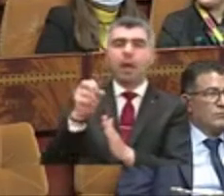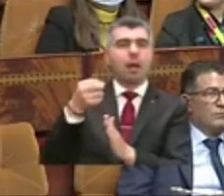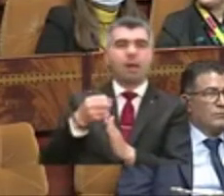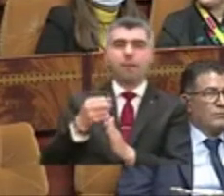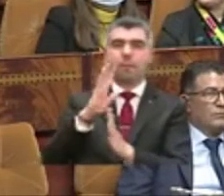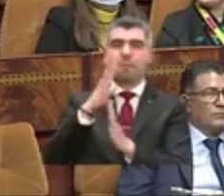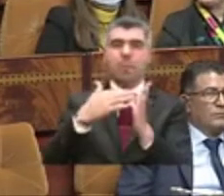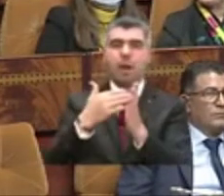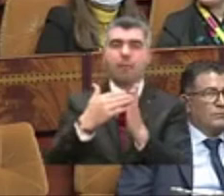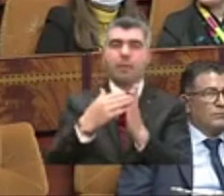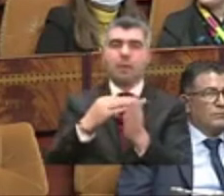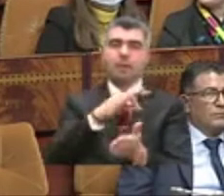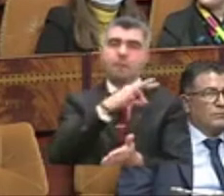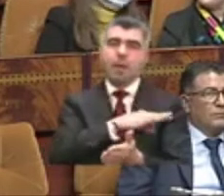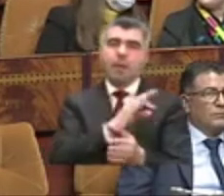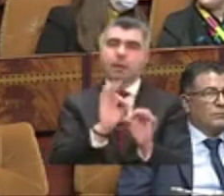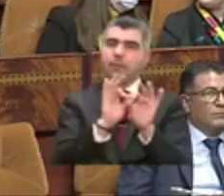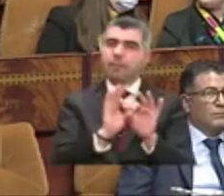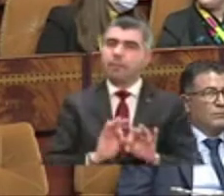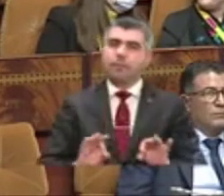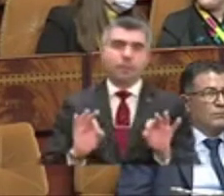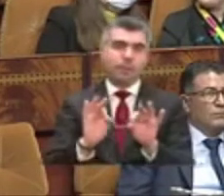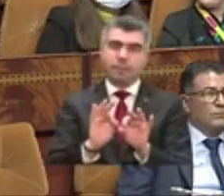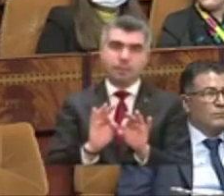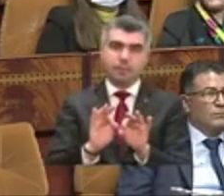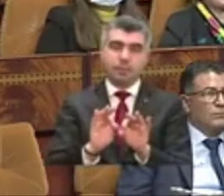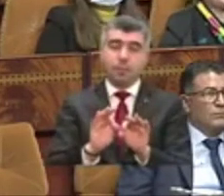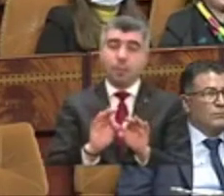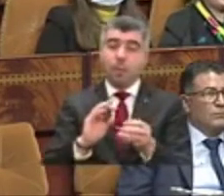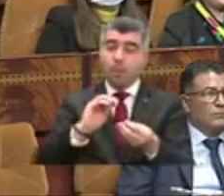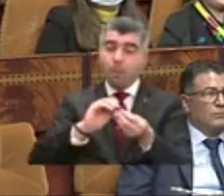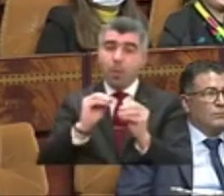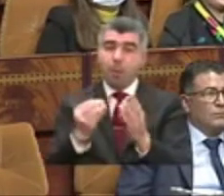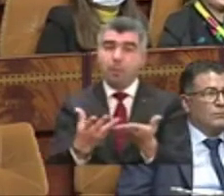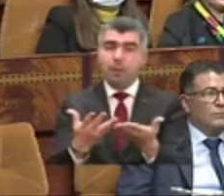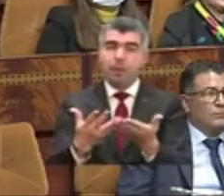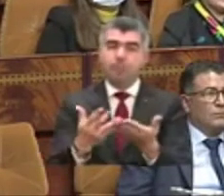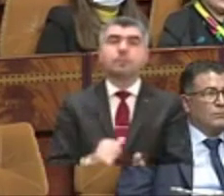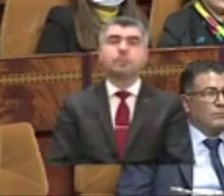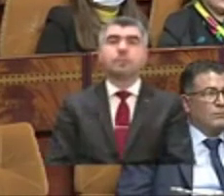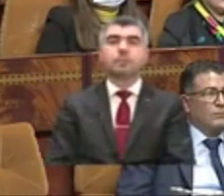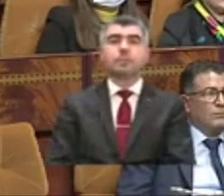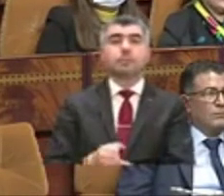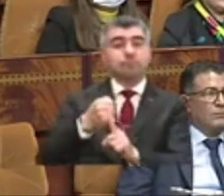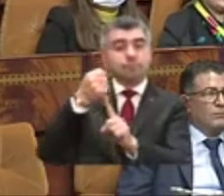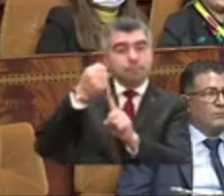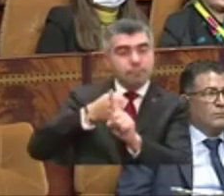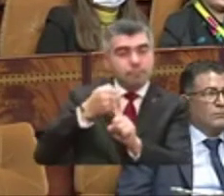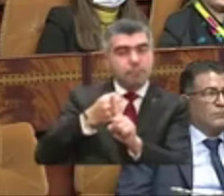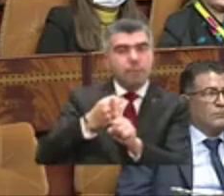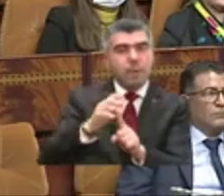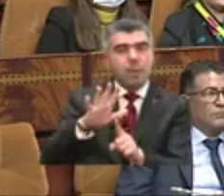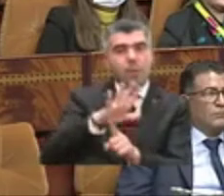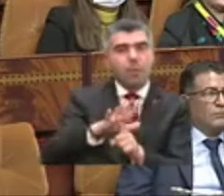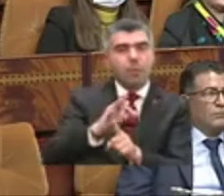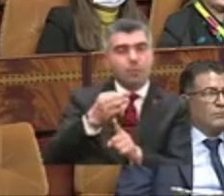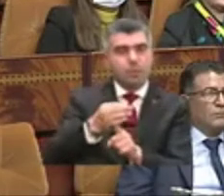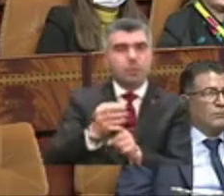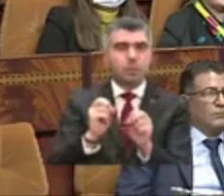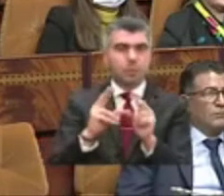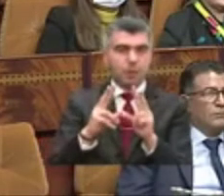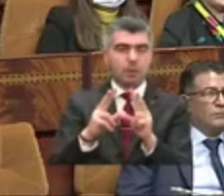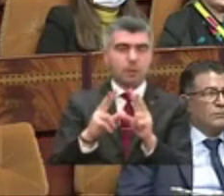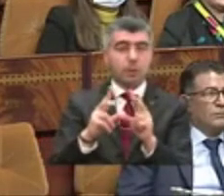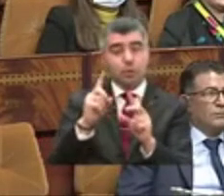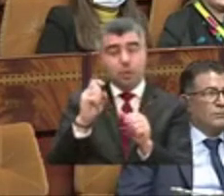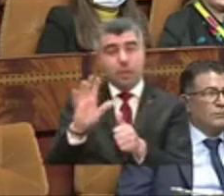البرنامج. لكن سيد الوزير، حنا المشكل بمجهودات ديال السلطات تحل المشكل، ولكن من هنا شهر